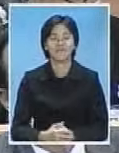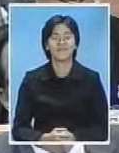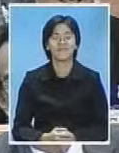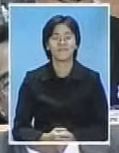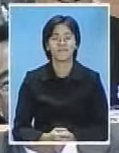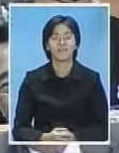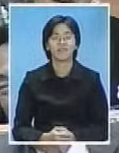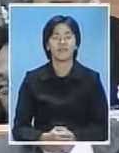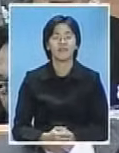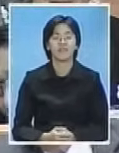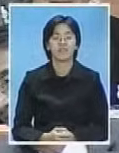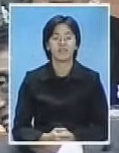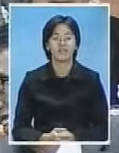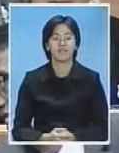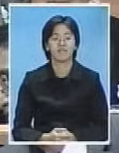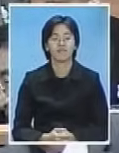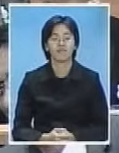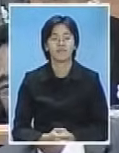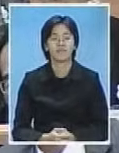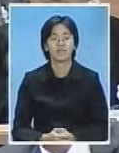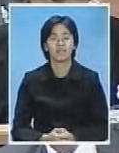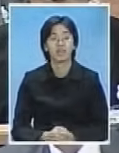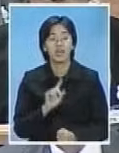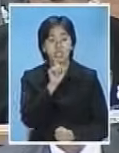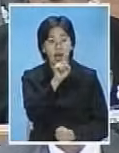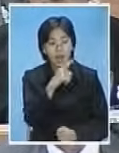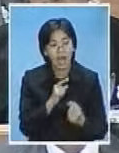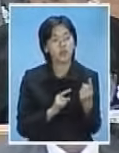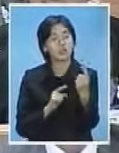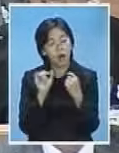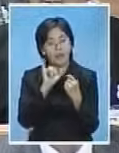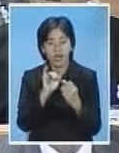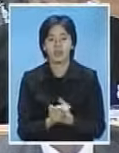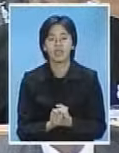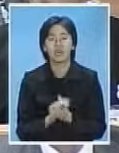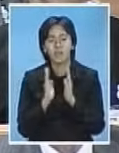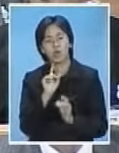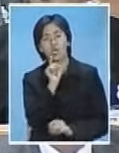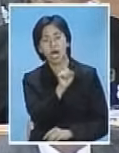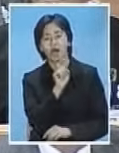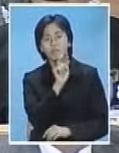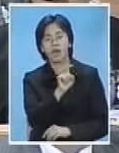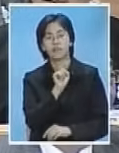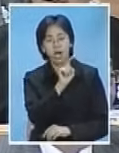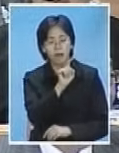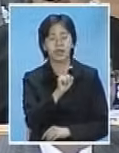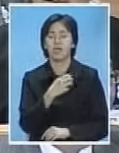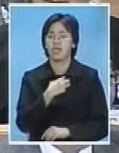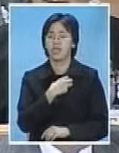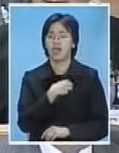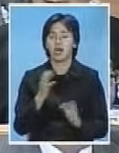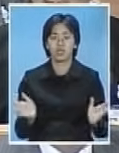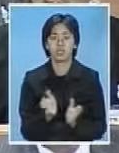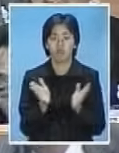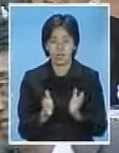คือปัญหาที่ยังไม่ได้ตอบเลยนะครับผมเห็นเพื่อนถามไปคือกรณีที่จะส่งเสริมนโยบ